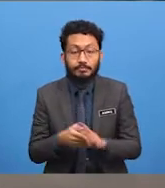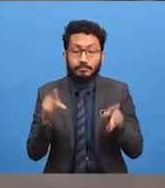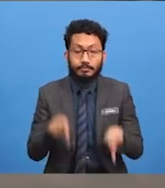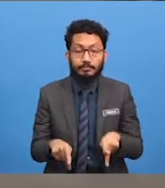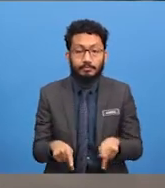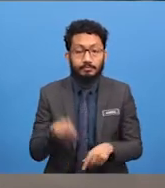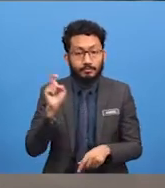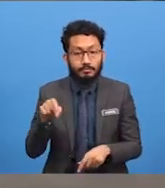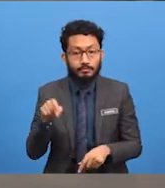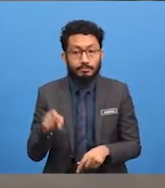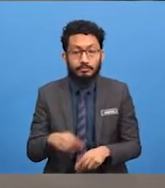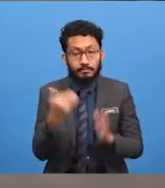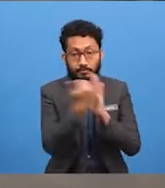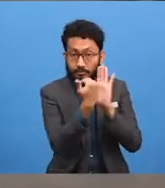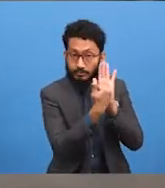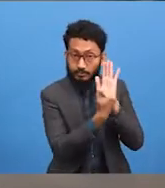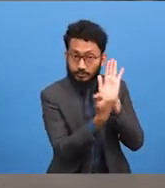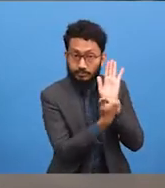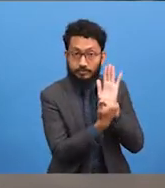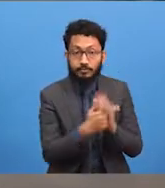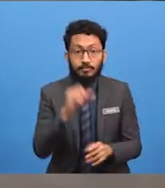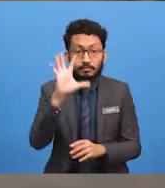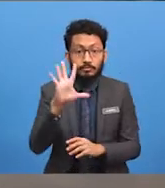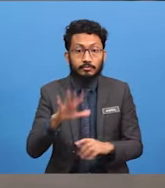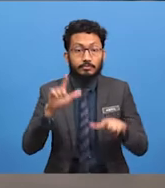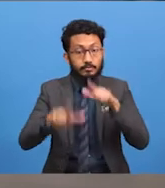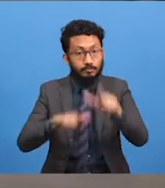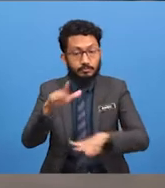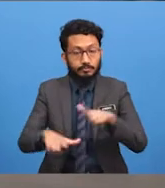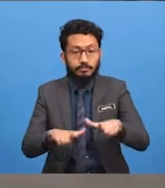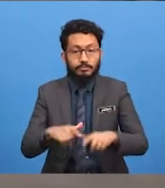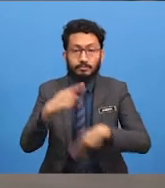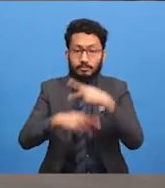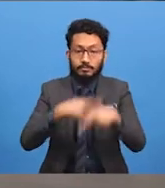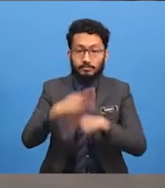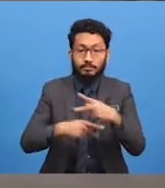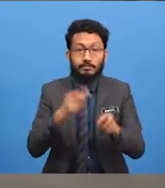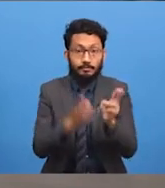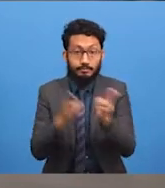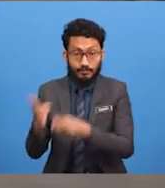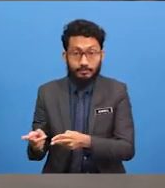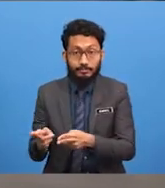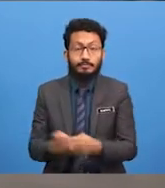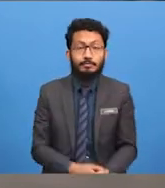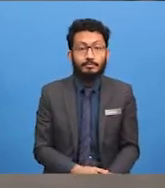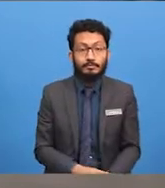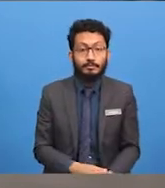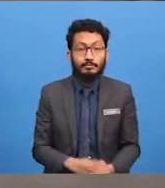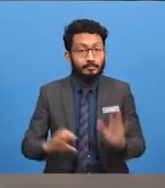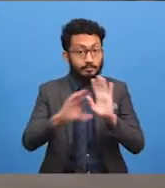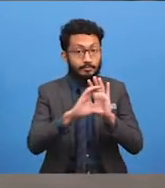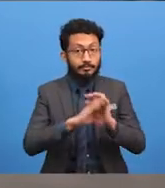pelajar harus menyenaraikan 5 langkah proses perancangan.